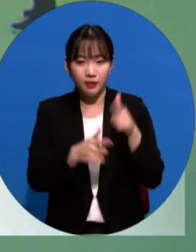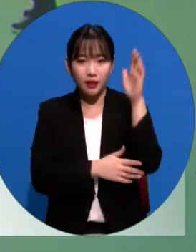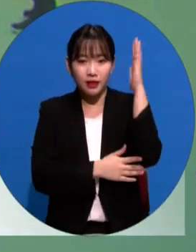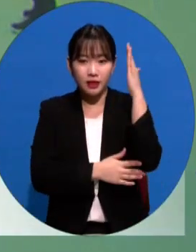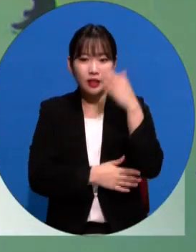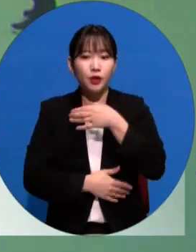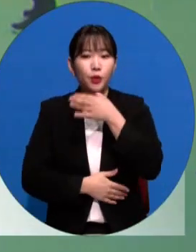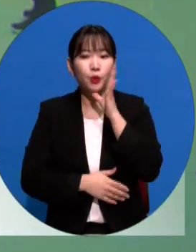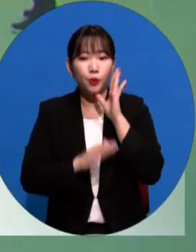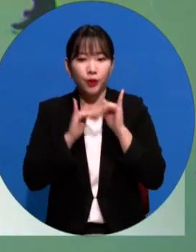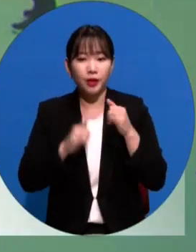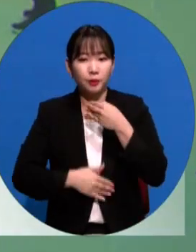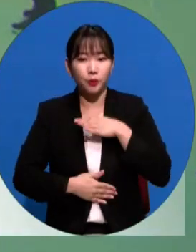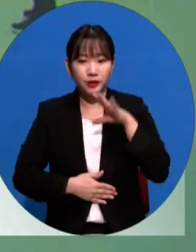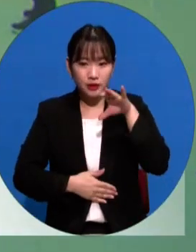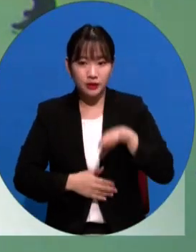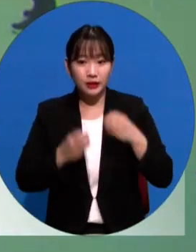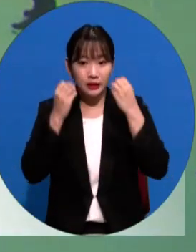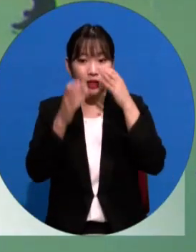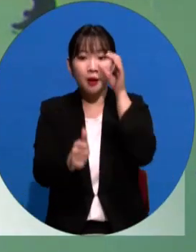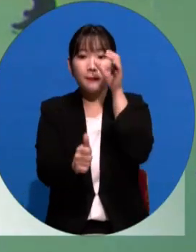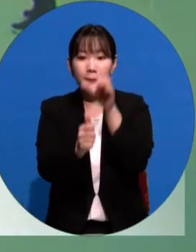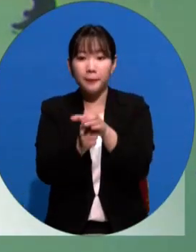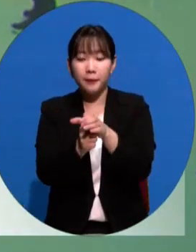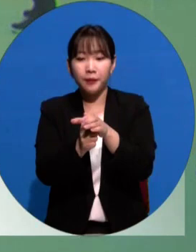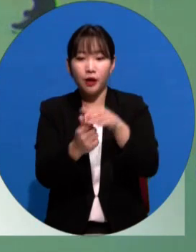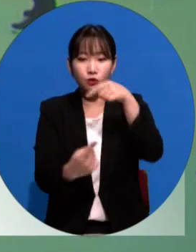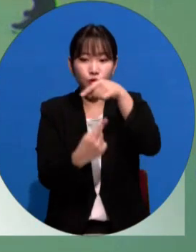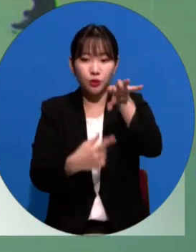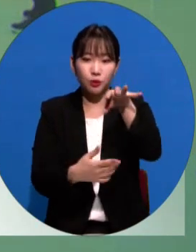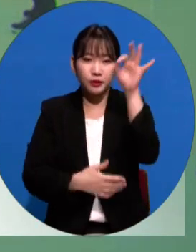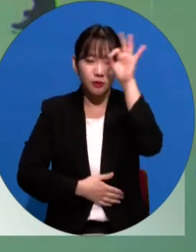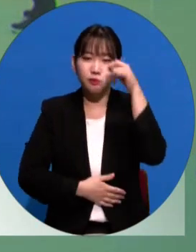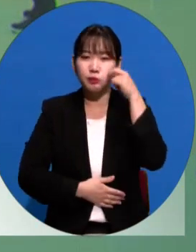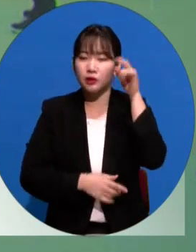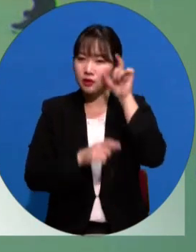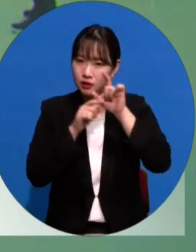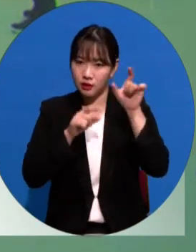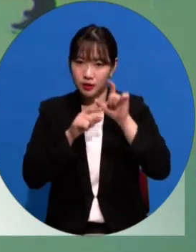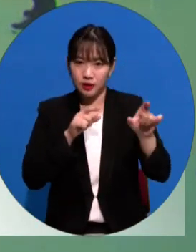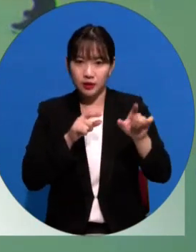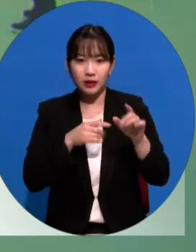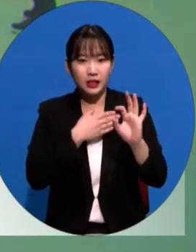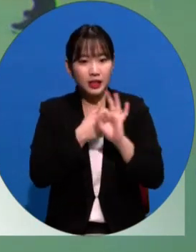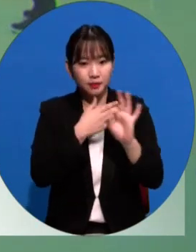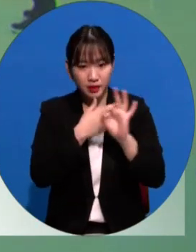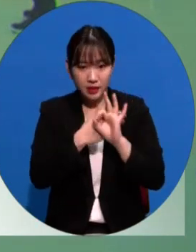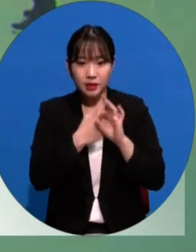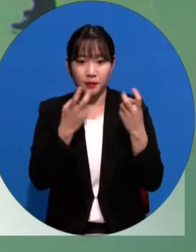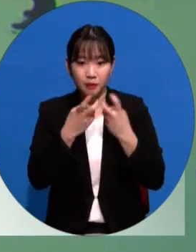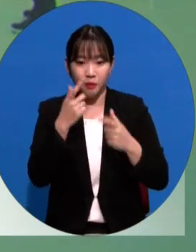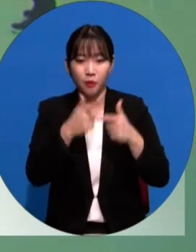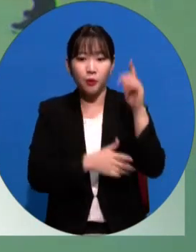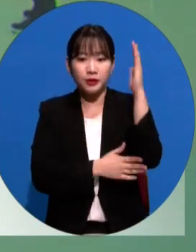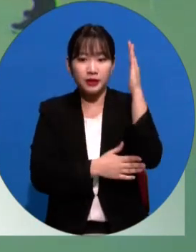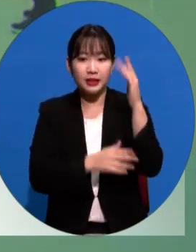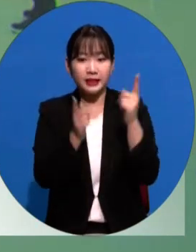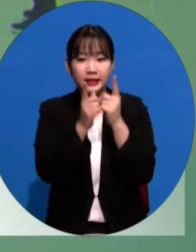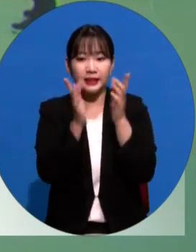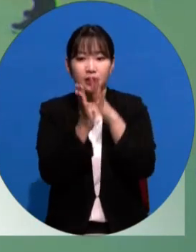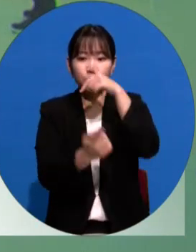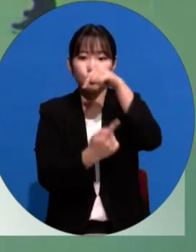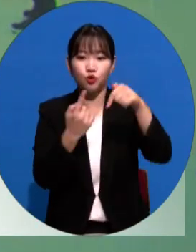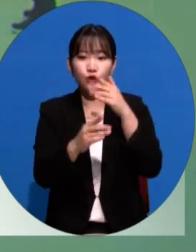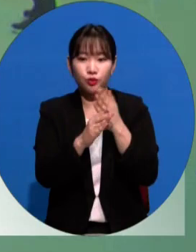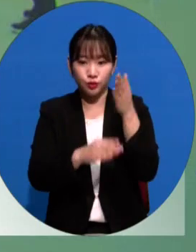목포시가 노인복지시설에 새로운 위탁 운영기관을 찾지 못해 고민에 빠졌습니다. 임시 방편으로 목포시가 직영